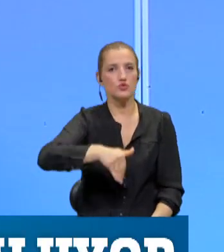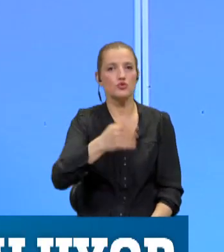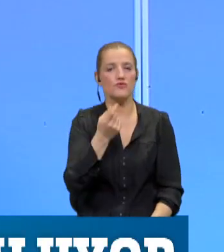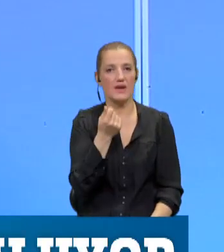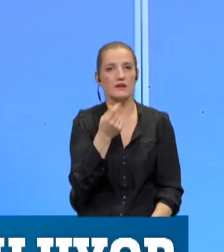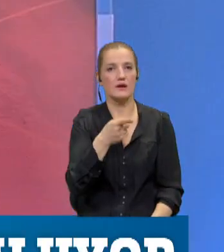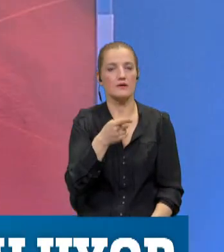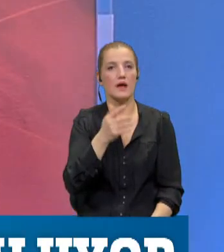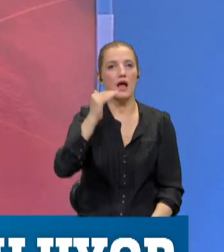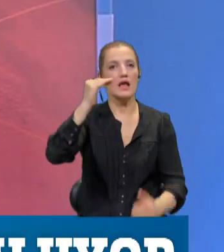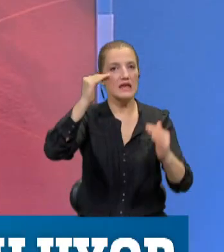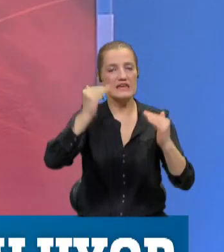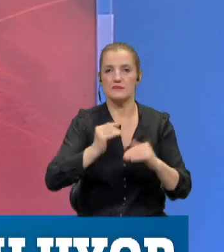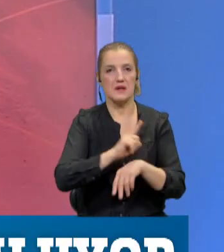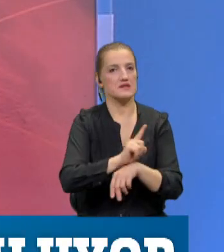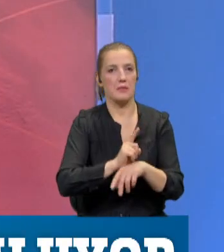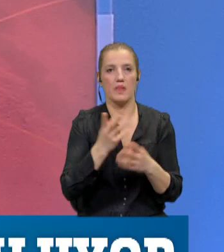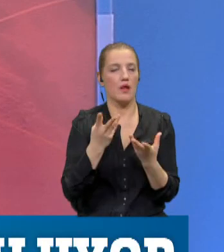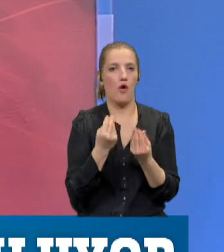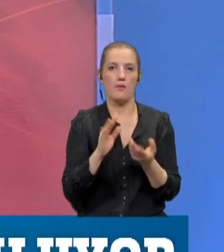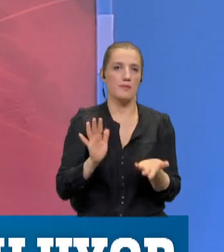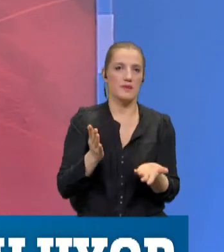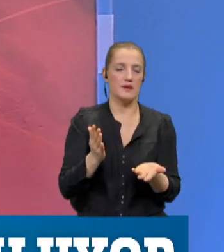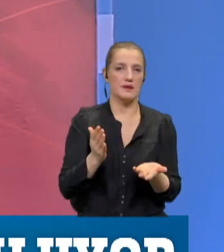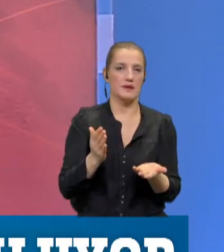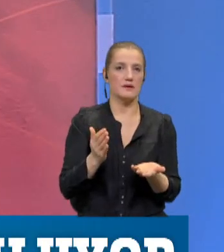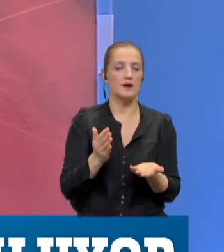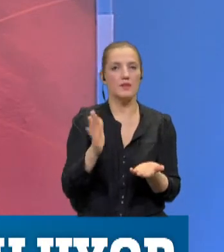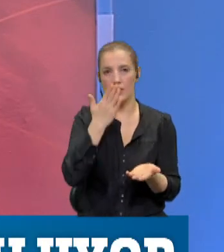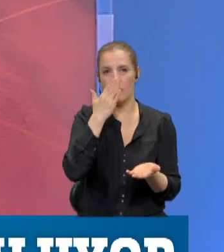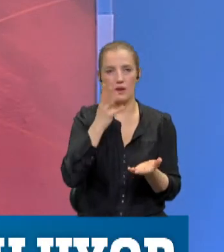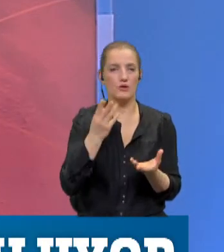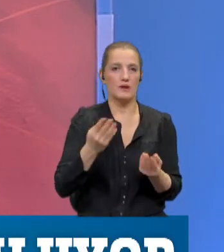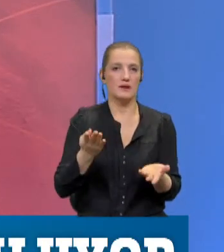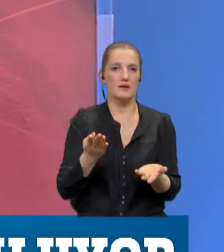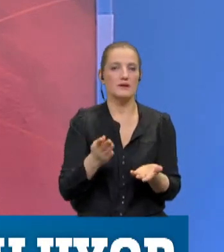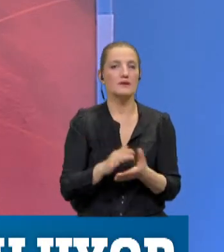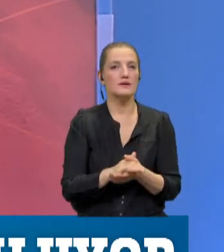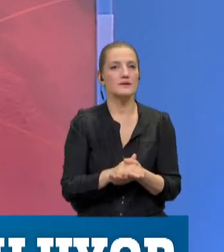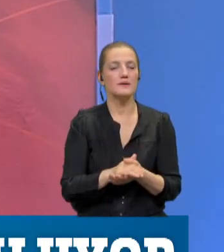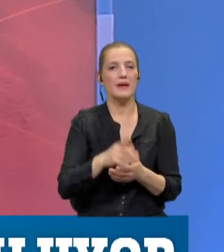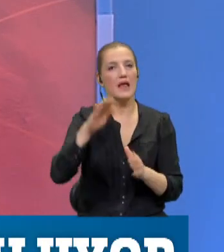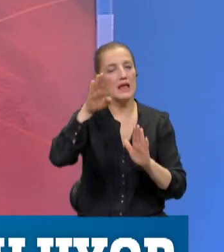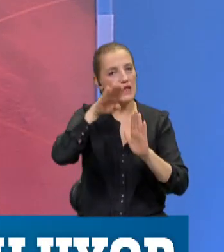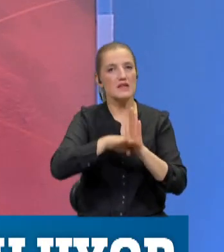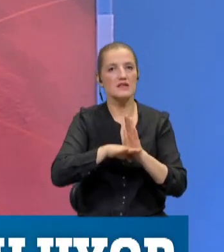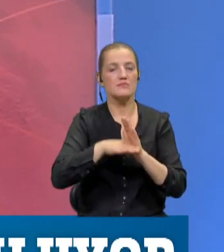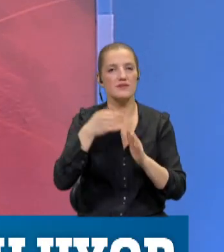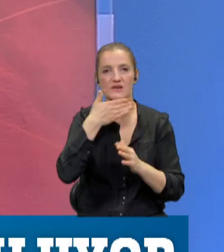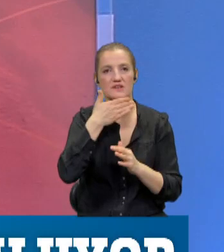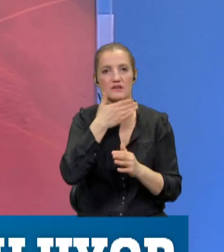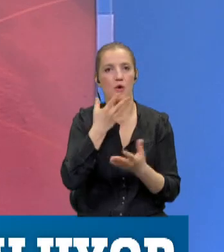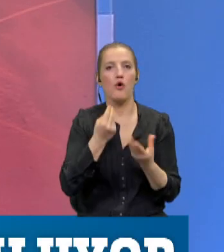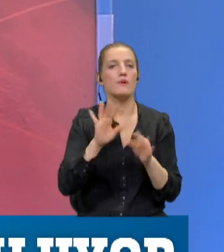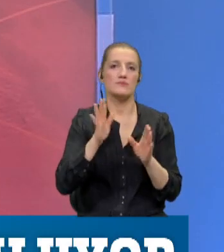hayatımı Oh fırsatı olmamıştır da olabilir Doğal olarak çok kötüyüm fırsatçılık demeyelim de indirmeye de fırsatı